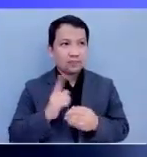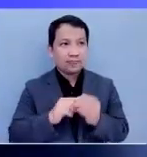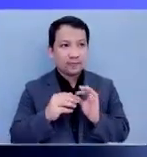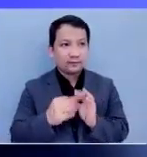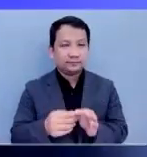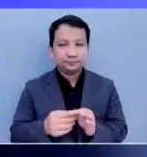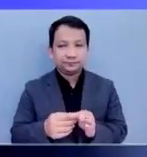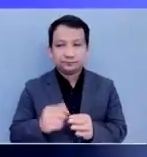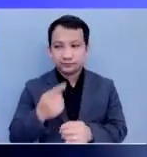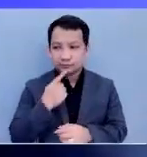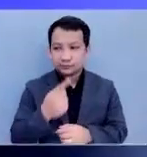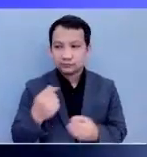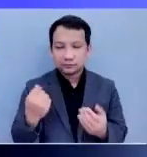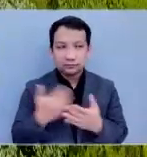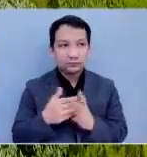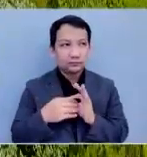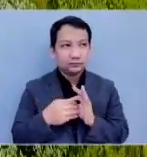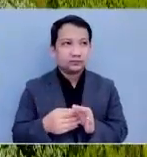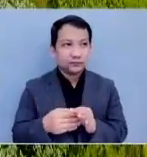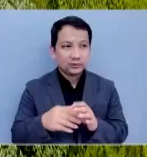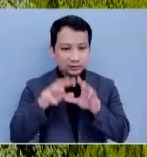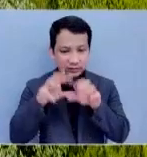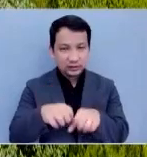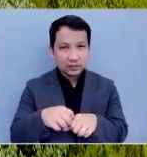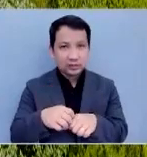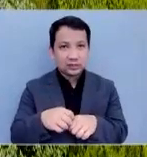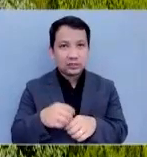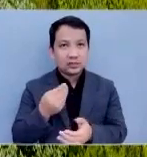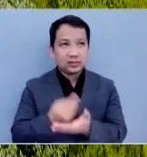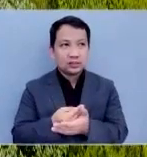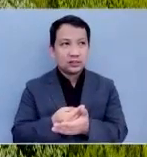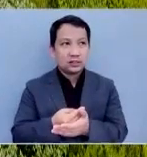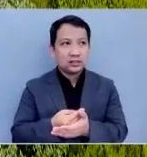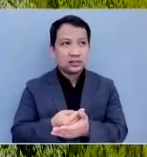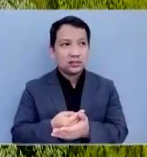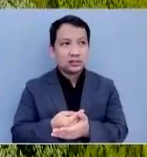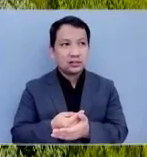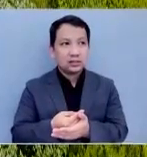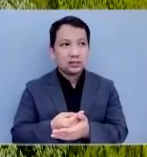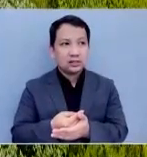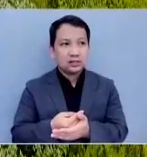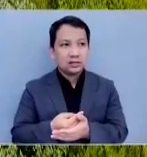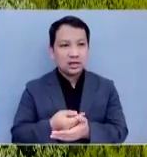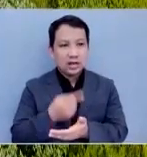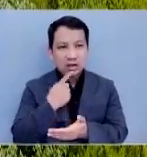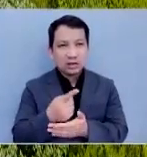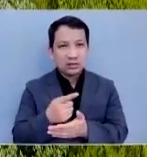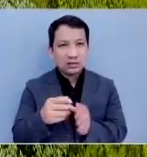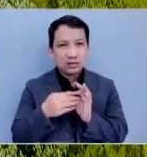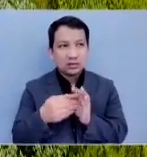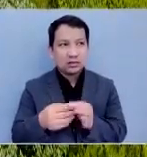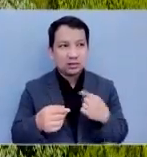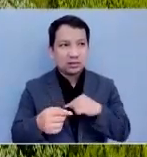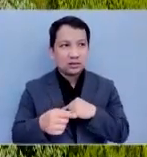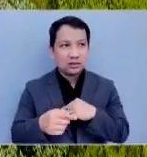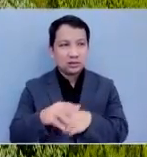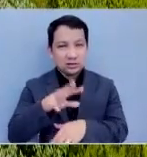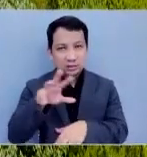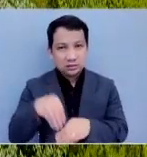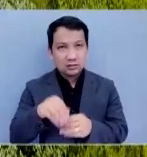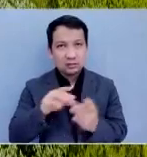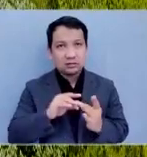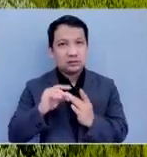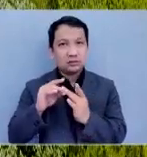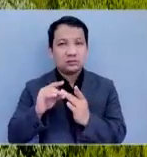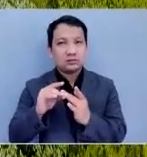yung takot mo lang na baka kagatin ka ng aso. Ito pong batas na ito, yung Animal Welfare Act ay special